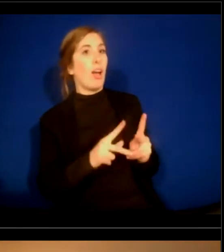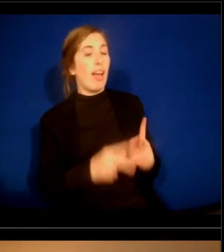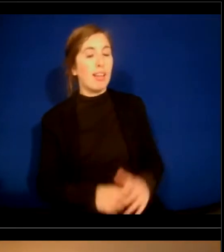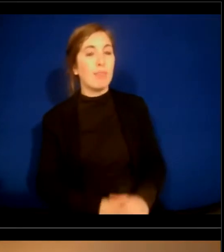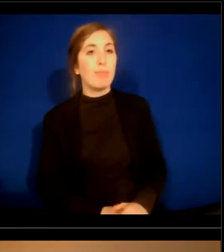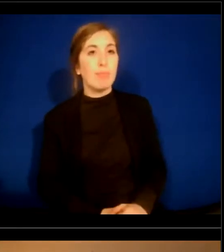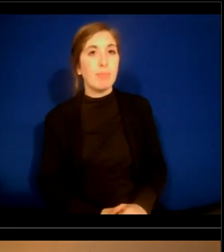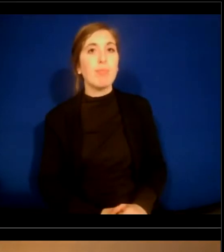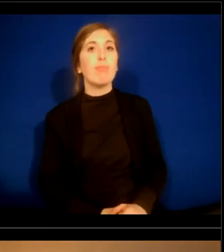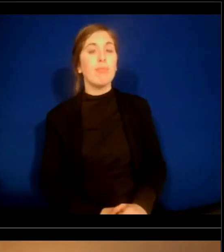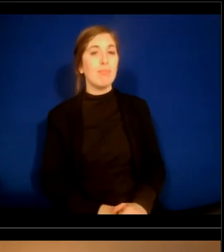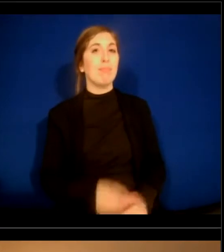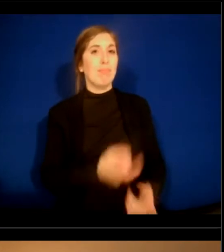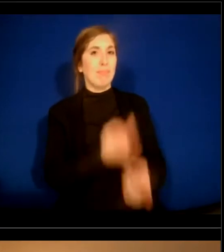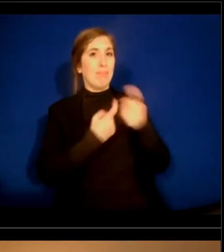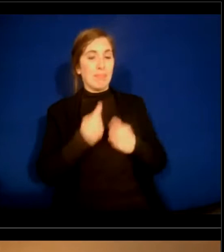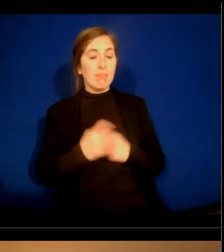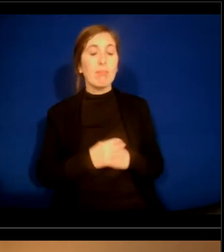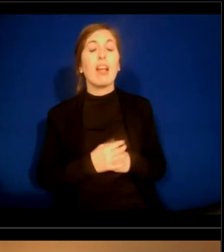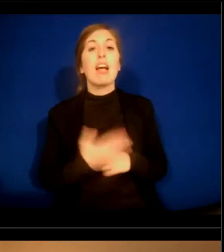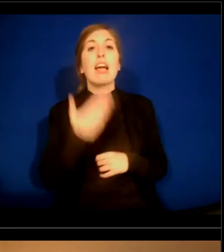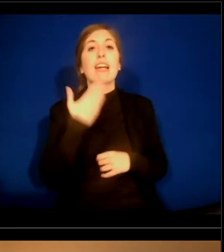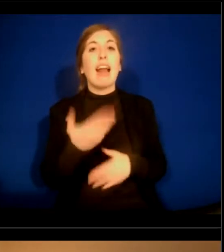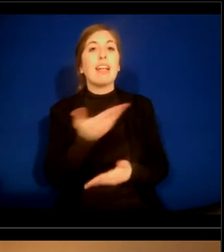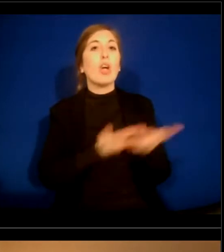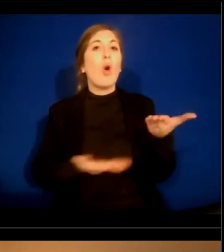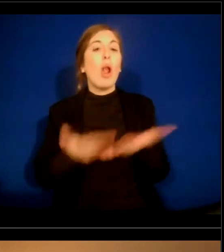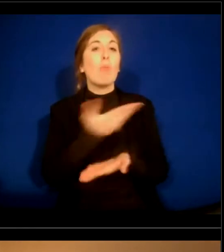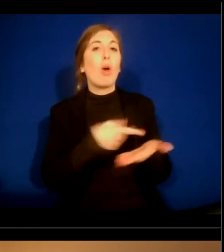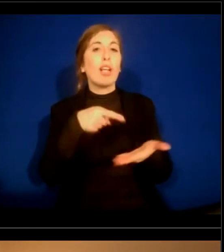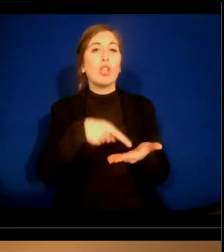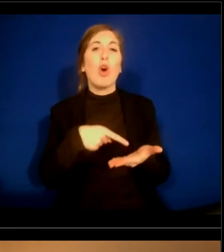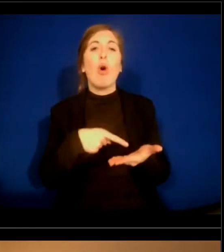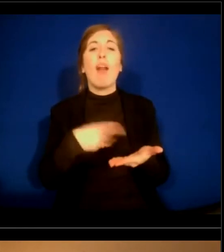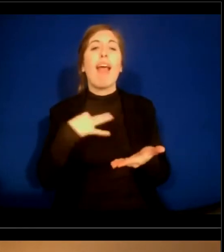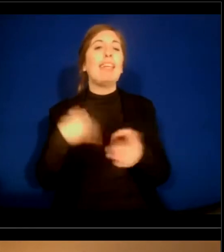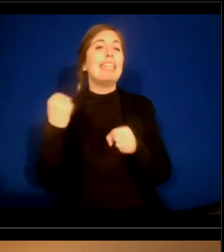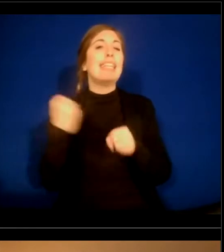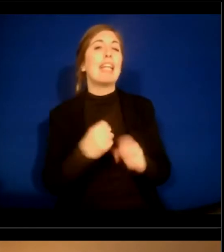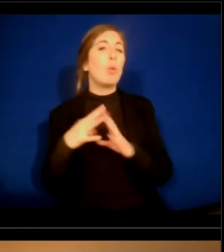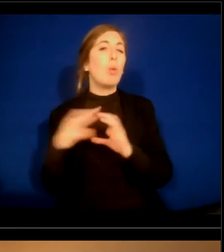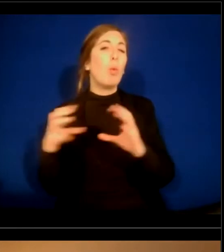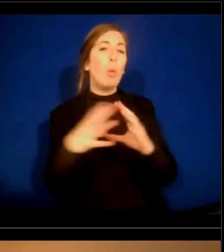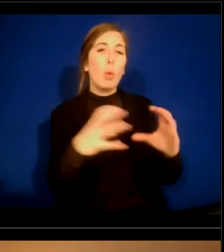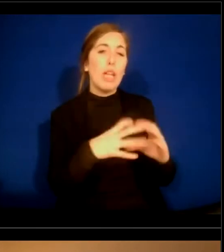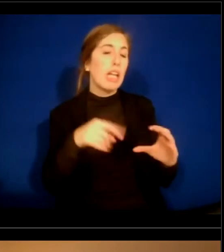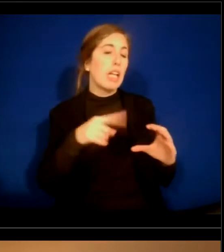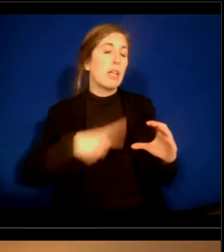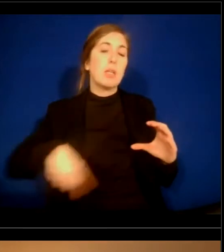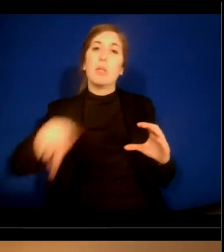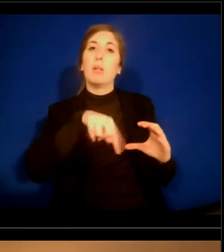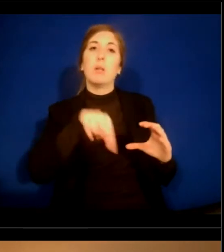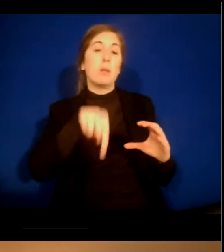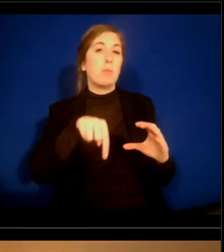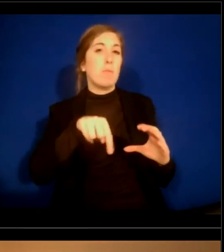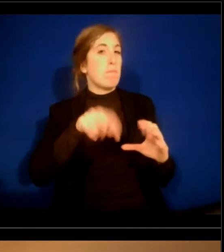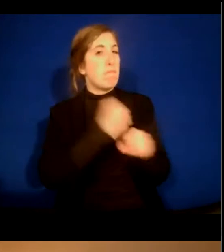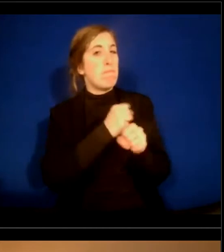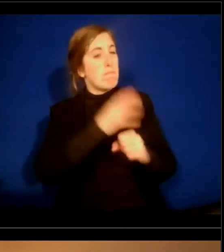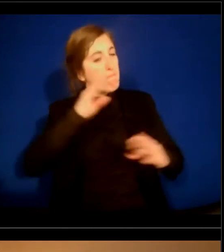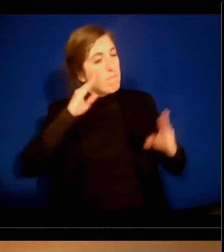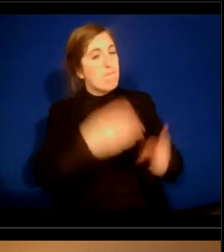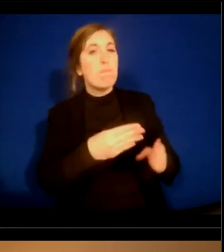Ok. Dicevo, grazie alla collaborazione con diversi istituti che si occupano di oncologia pediatrica